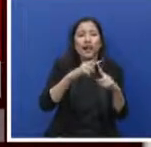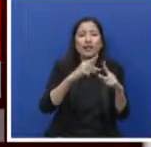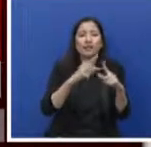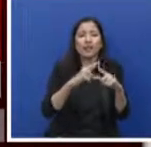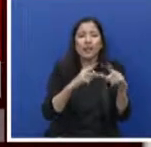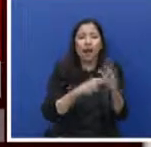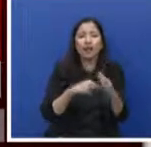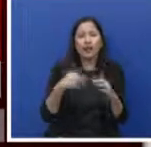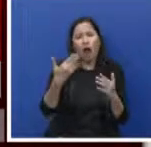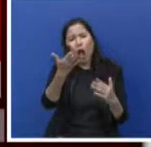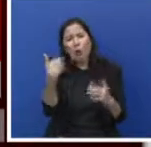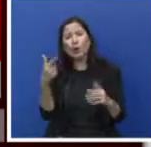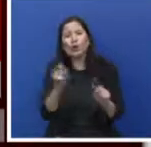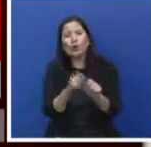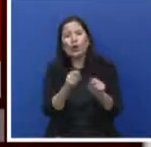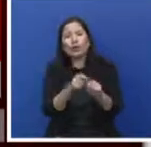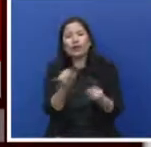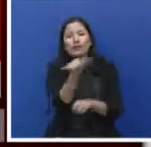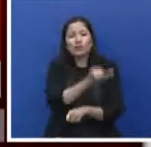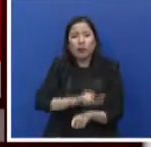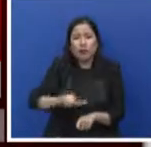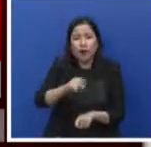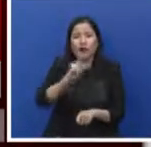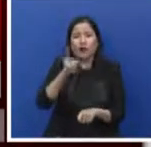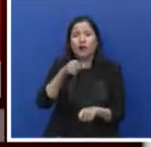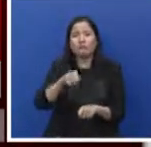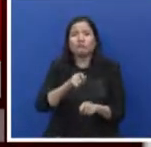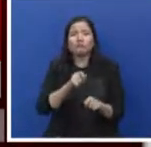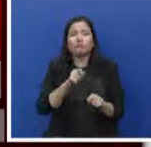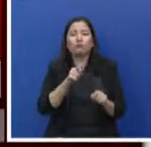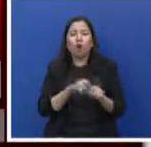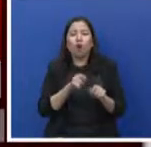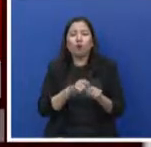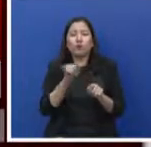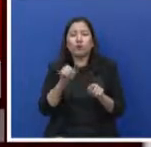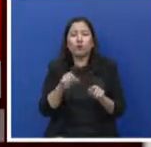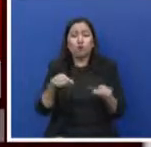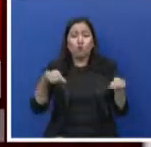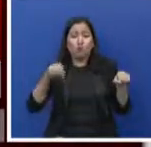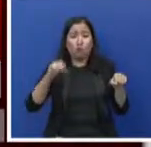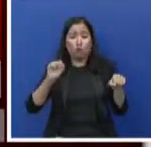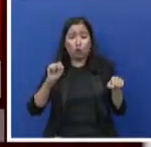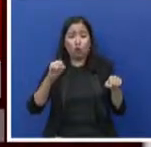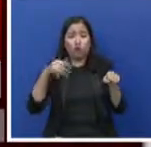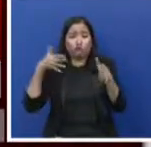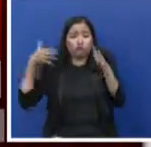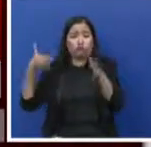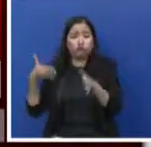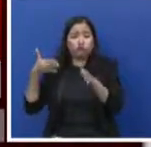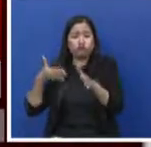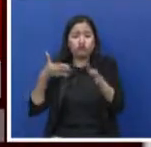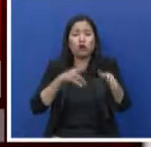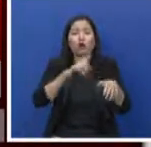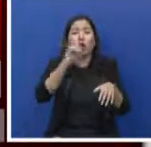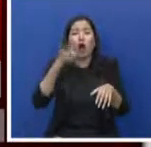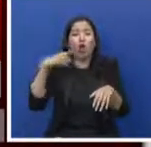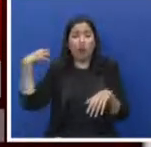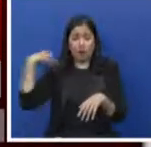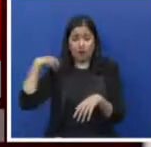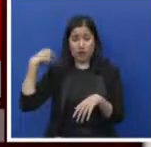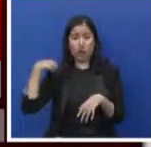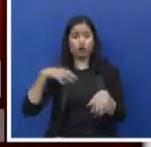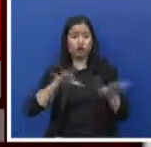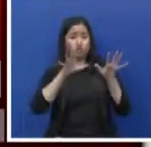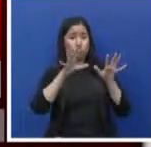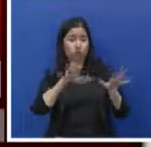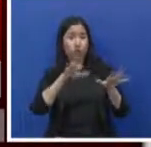bikin bersama-sama satu parade drive-thru motor gitu ya. Kalau Amerika 10 aja udah bisa menyebar